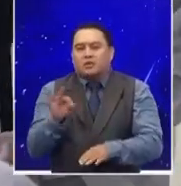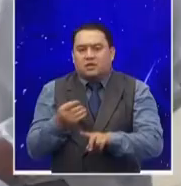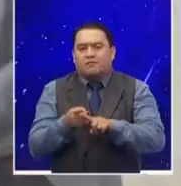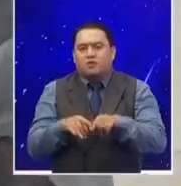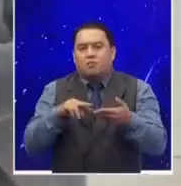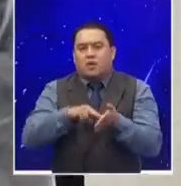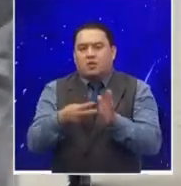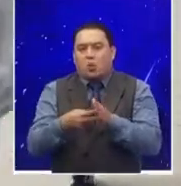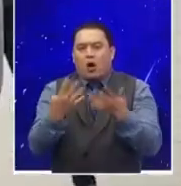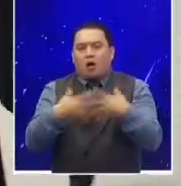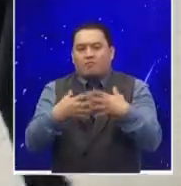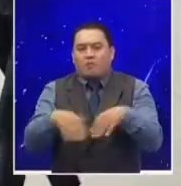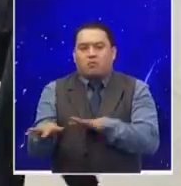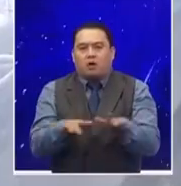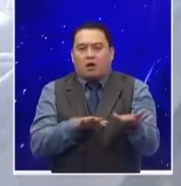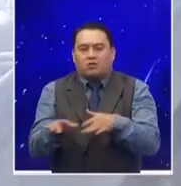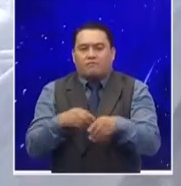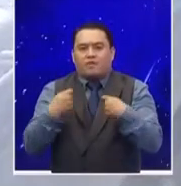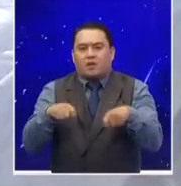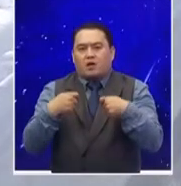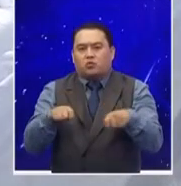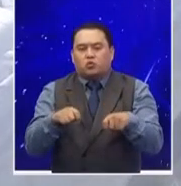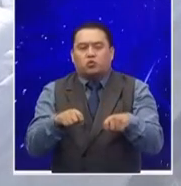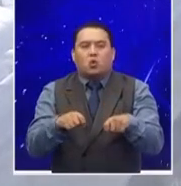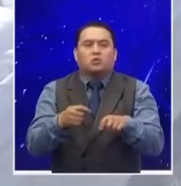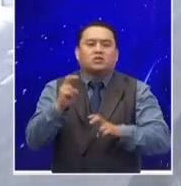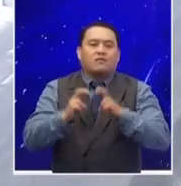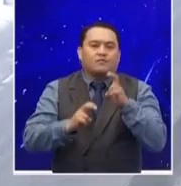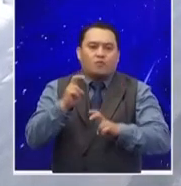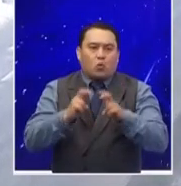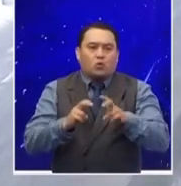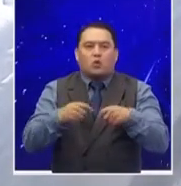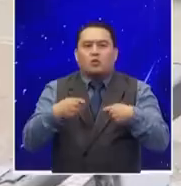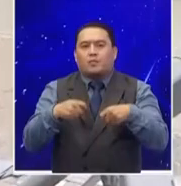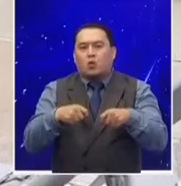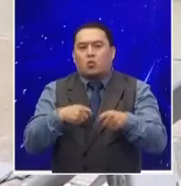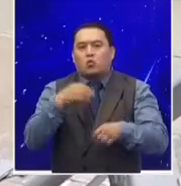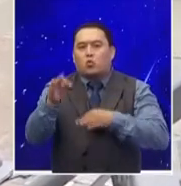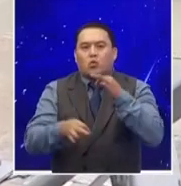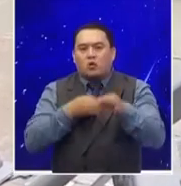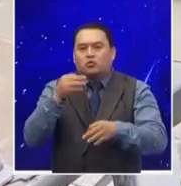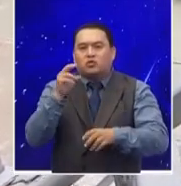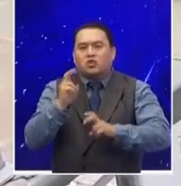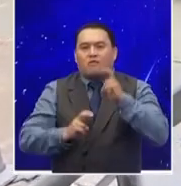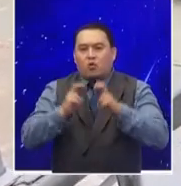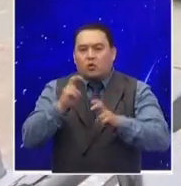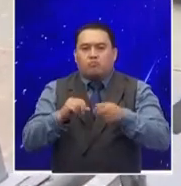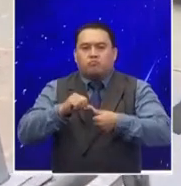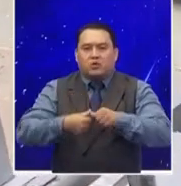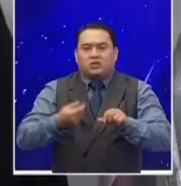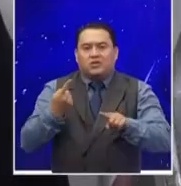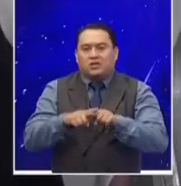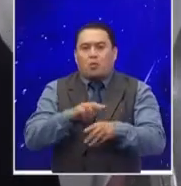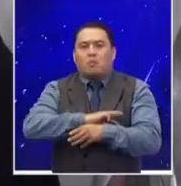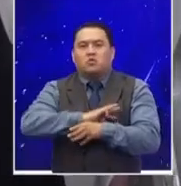Сейчас планируется автоматизация процессов и реализация сырцовой схемы завода. Это приведет к круглогодичной работе завода. Благодаря постоянному